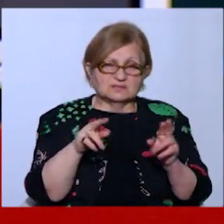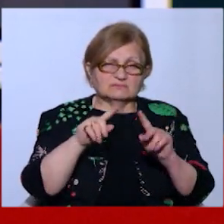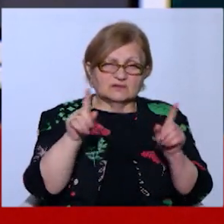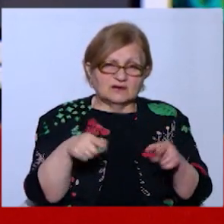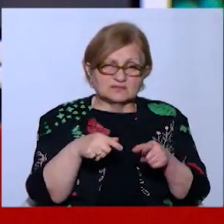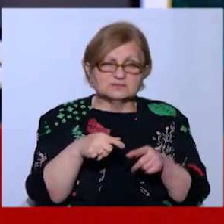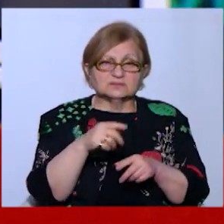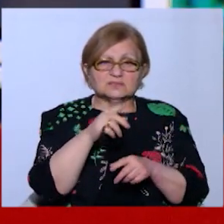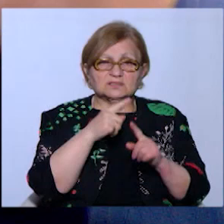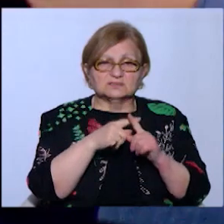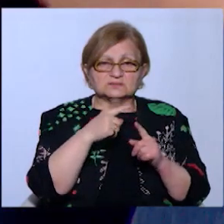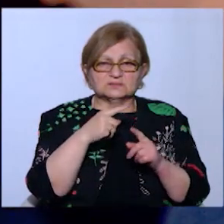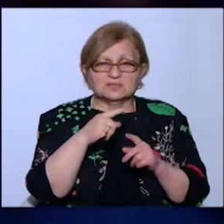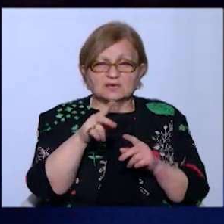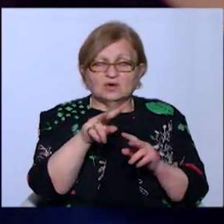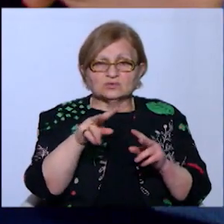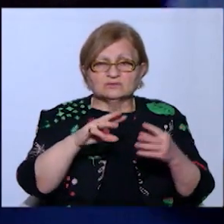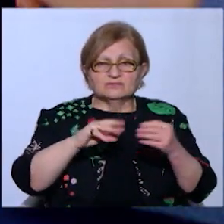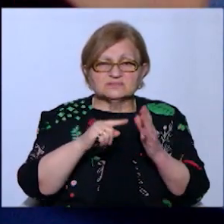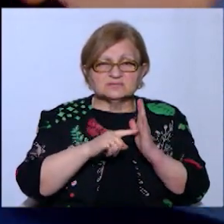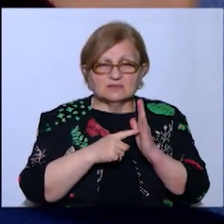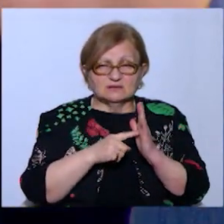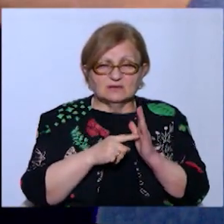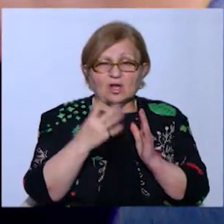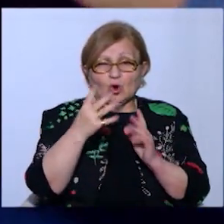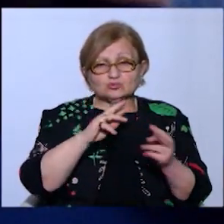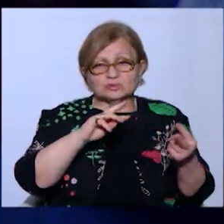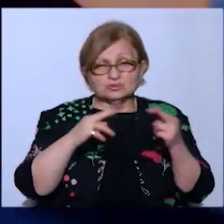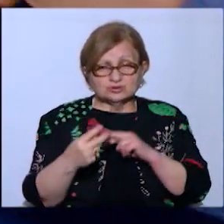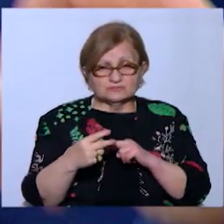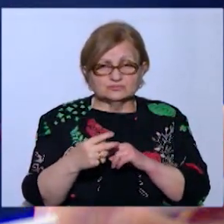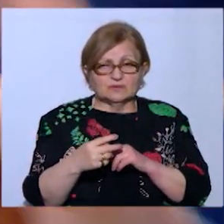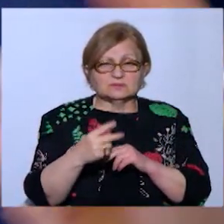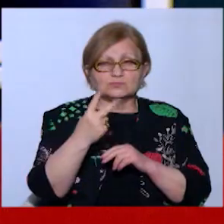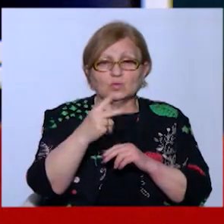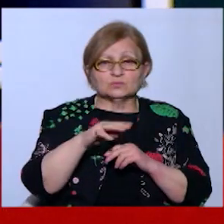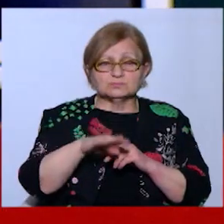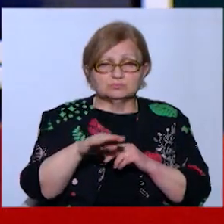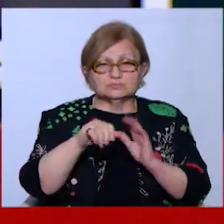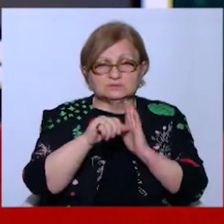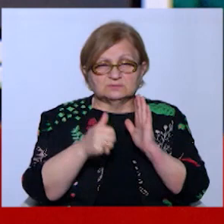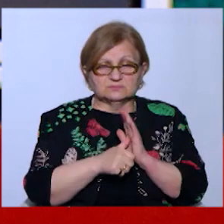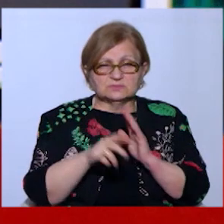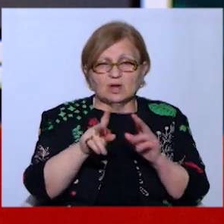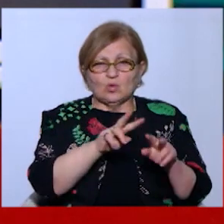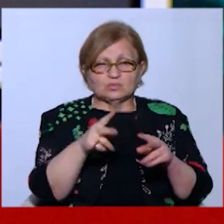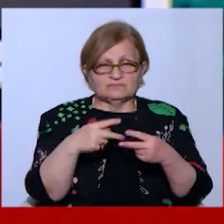ნამრავლიდან და 4-ით მოდით შევცვალოთ ლოგარითმი 2-ის ფუძით 16-დან და გაუტოლოთ